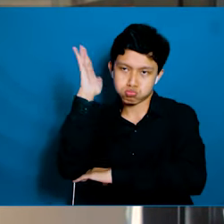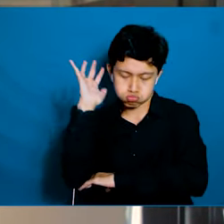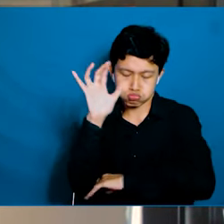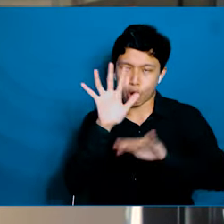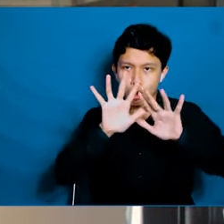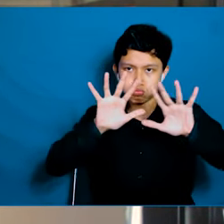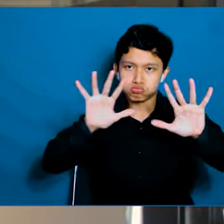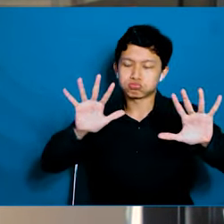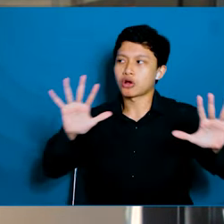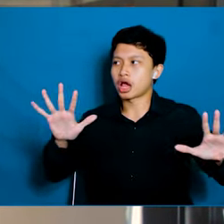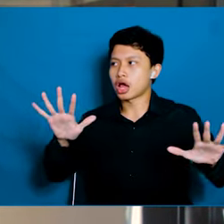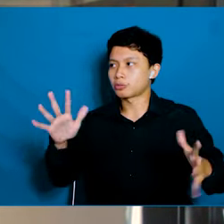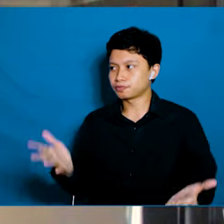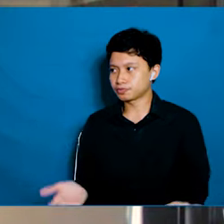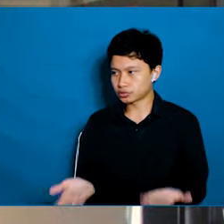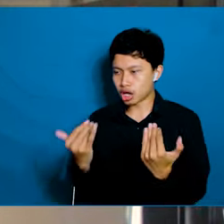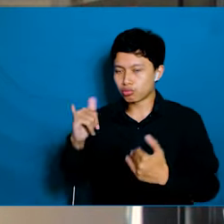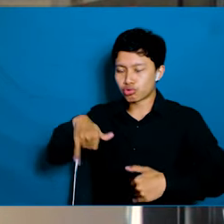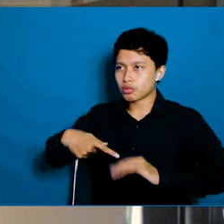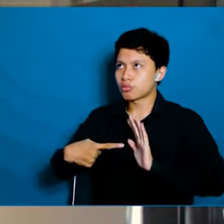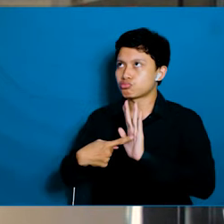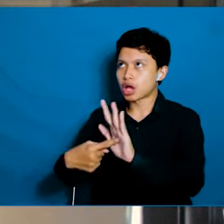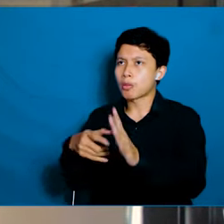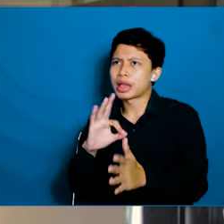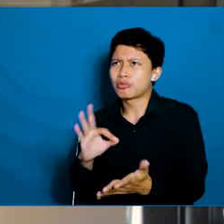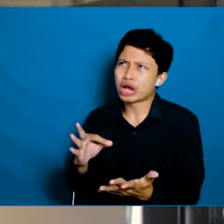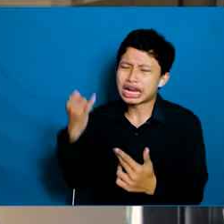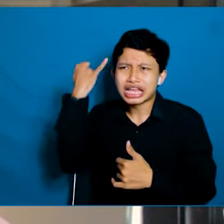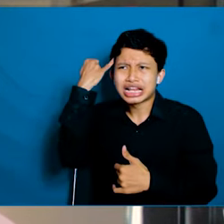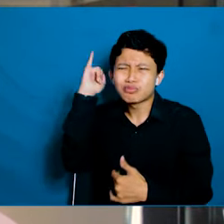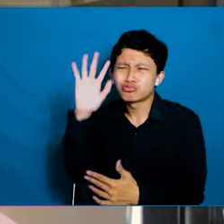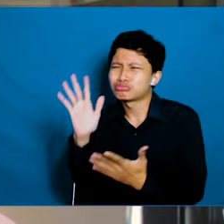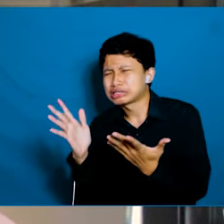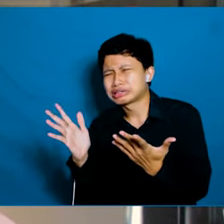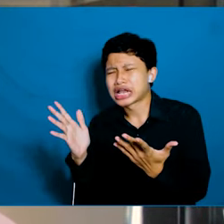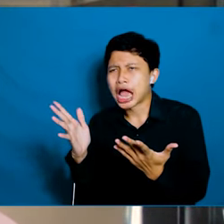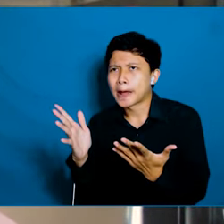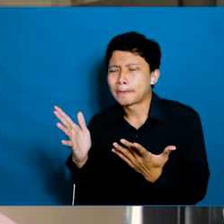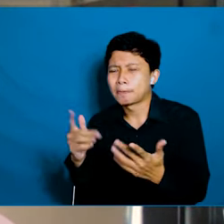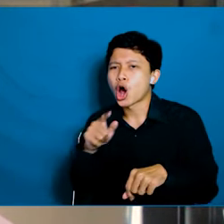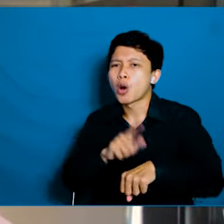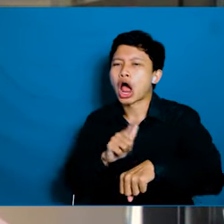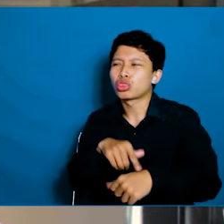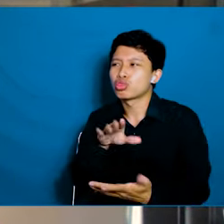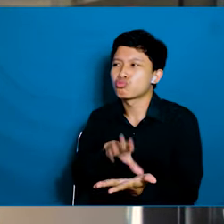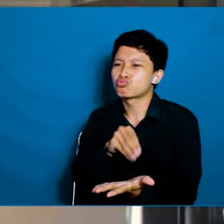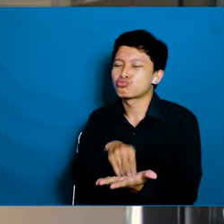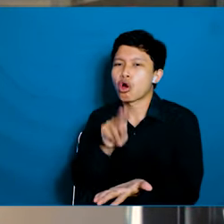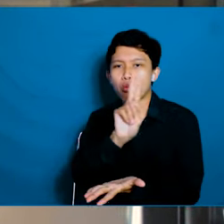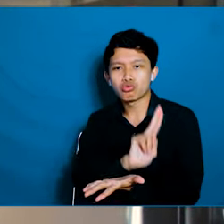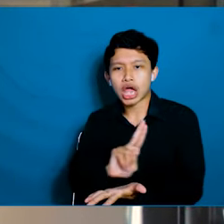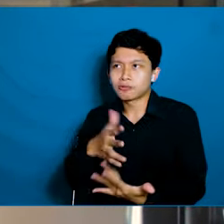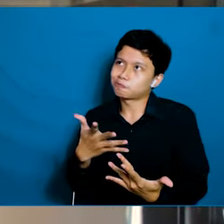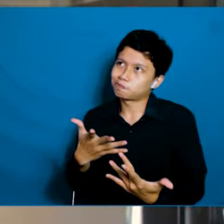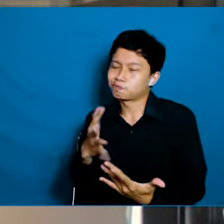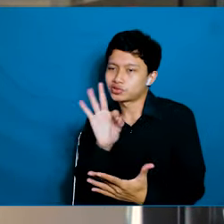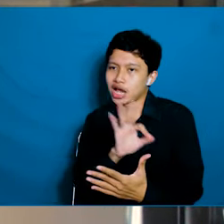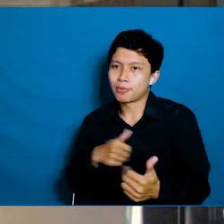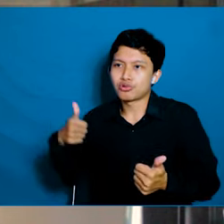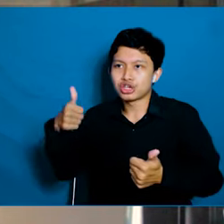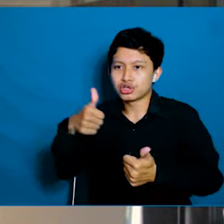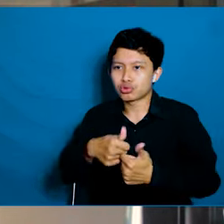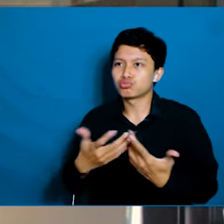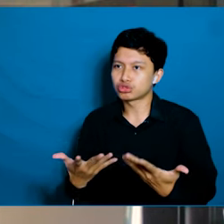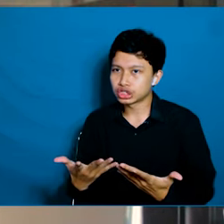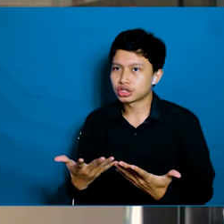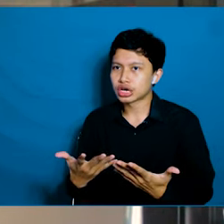Memang sekarang ini sudah bermunculan tapi belum mempunyai bekal gitu kan. Karena ketika kuliah ya udah kuliah aja, enggak pernah